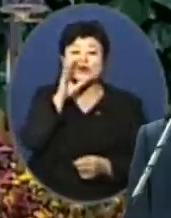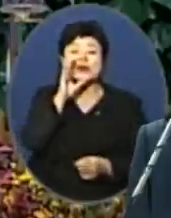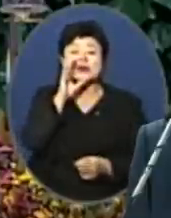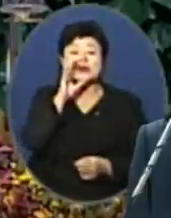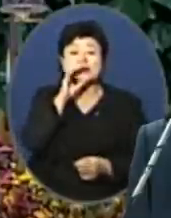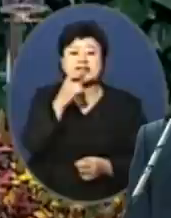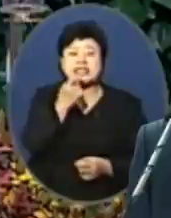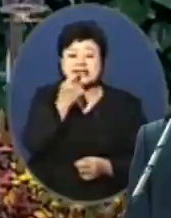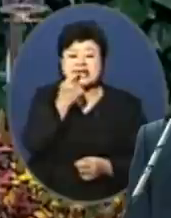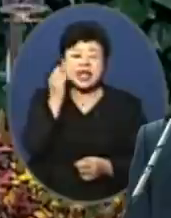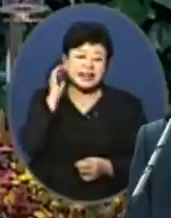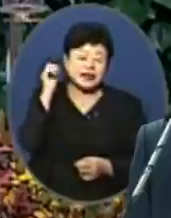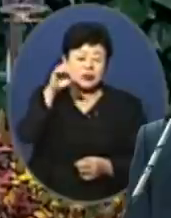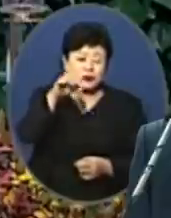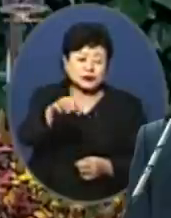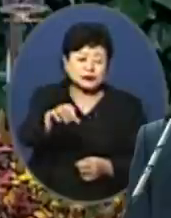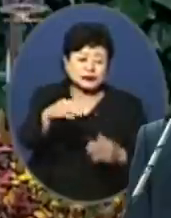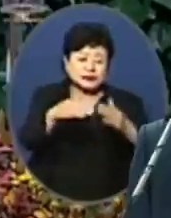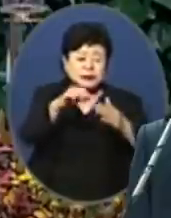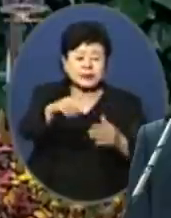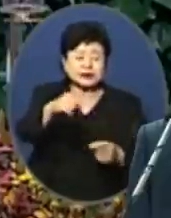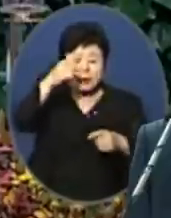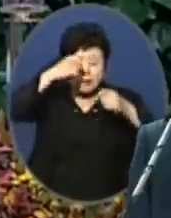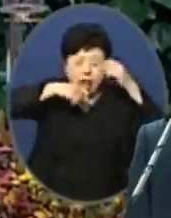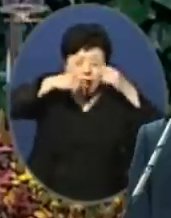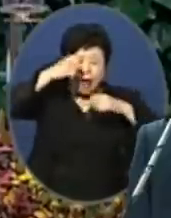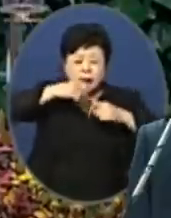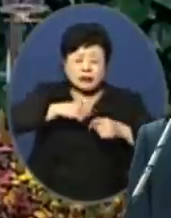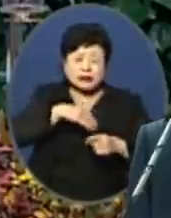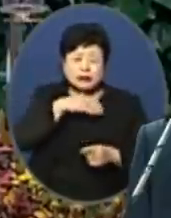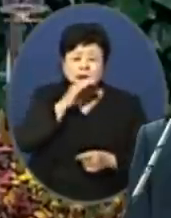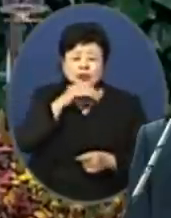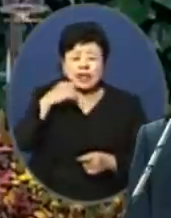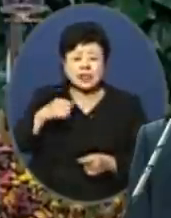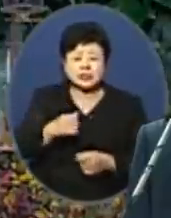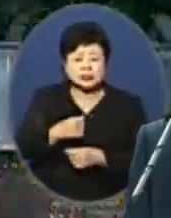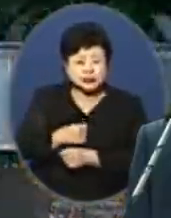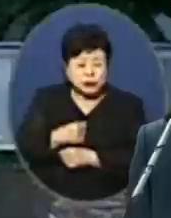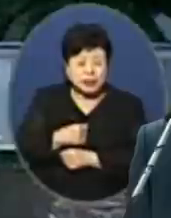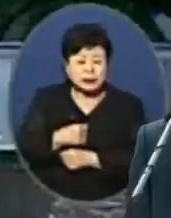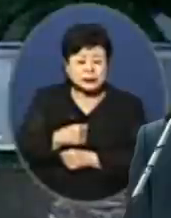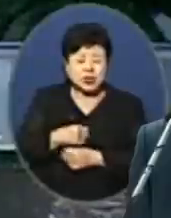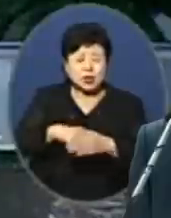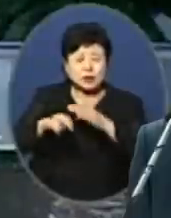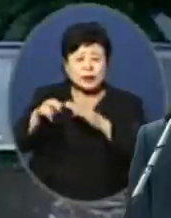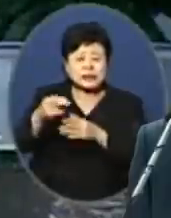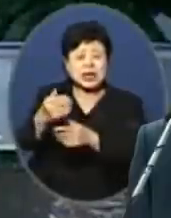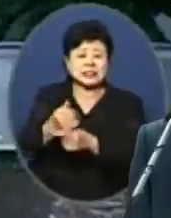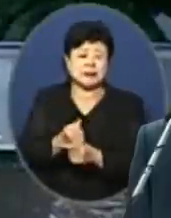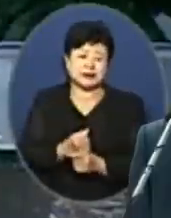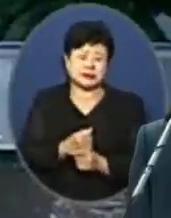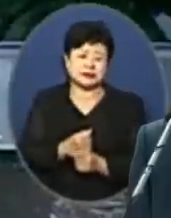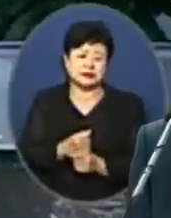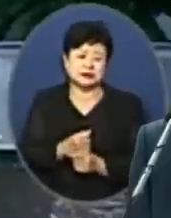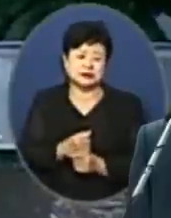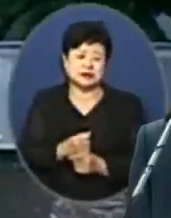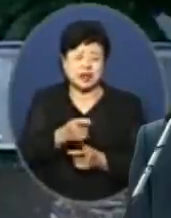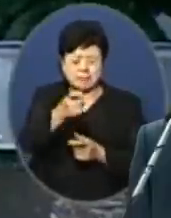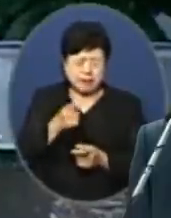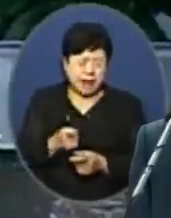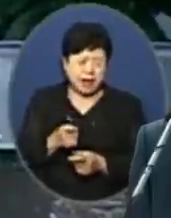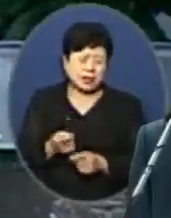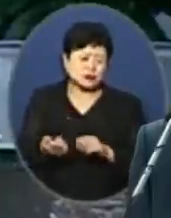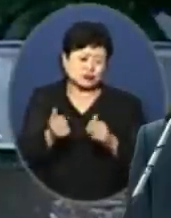백악관 앞에서 슬피 울고 있었습니다. 노인의 아들이 군대에서 도망을 치다가 잡혀서